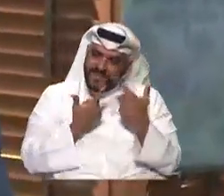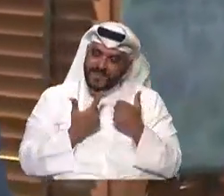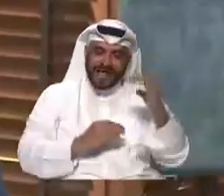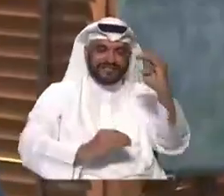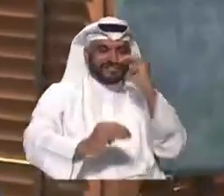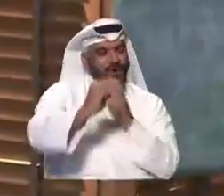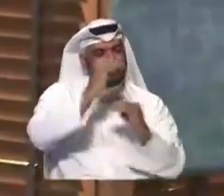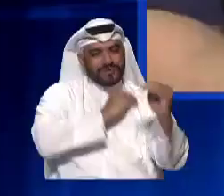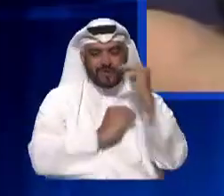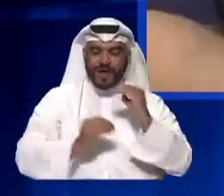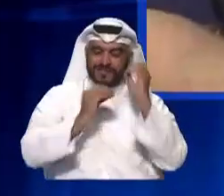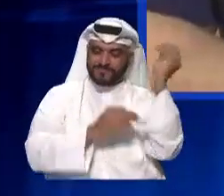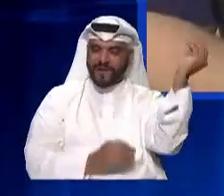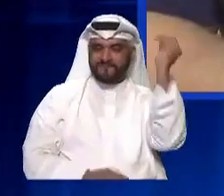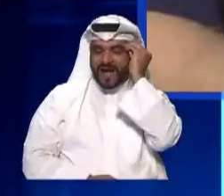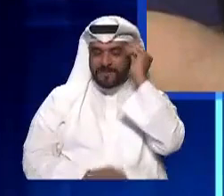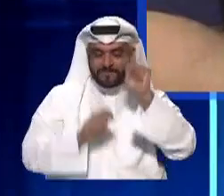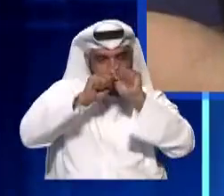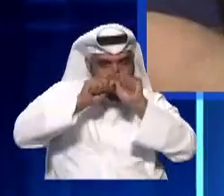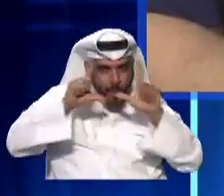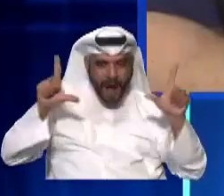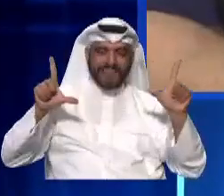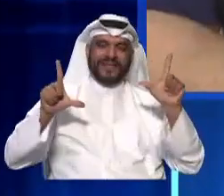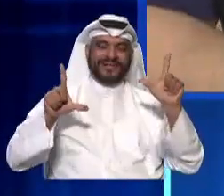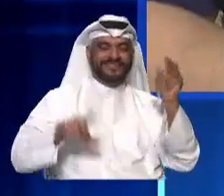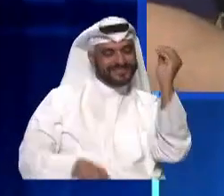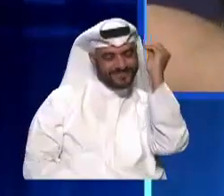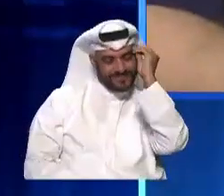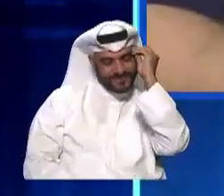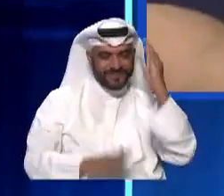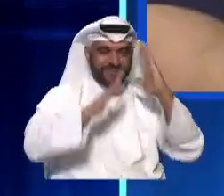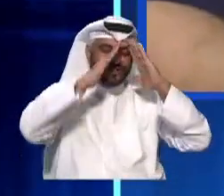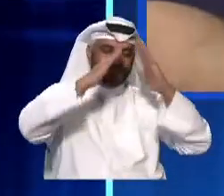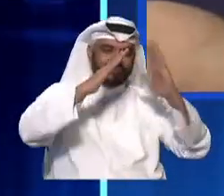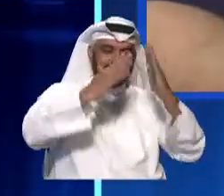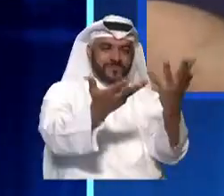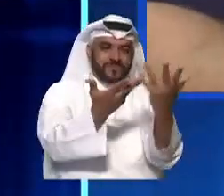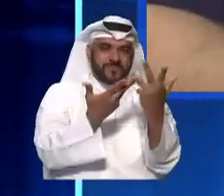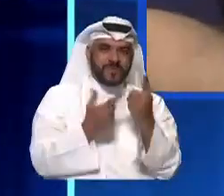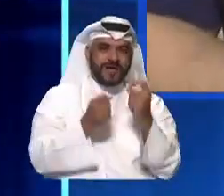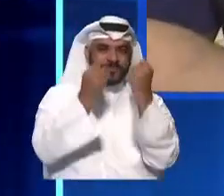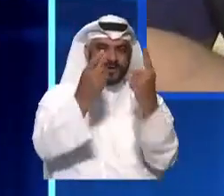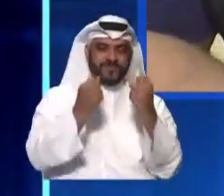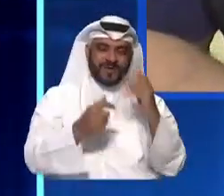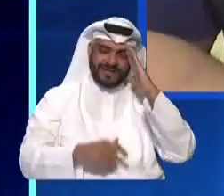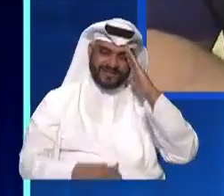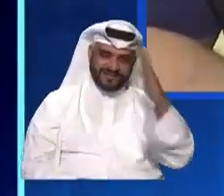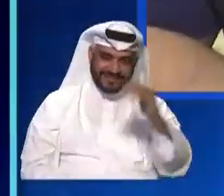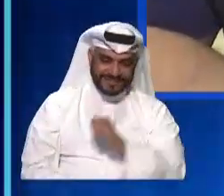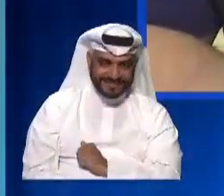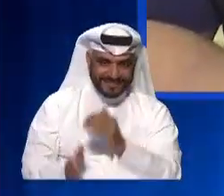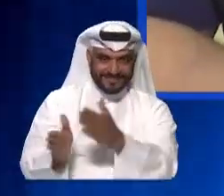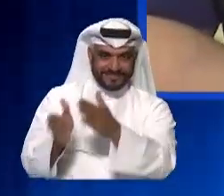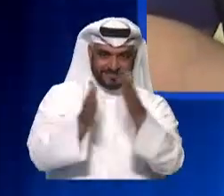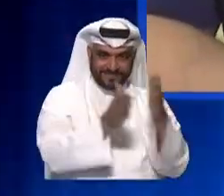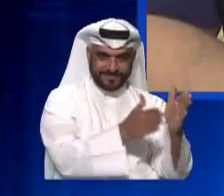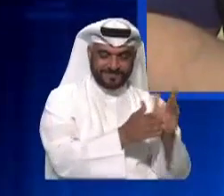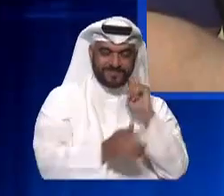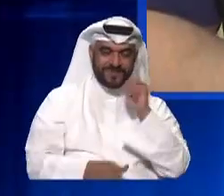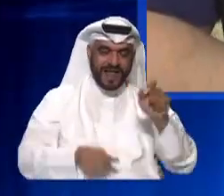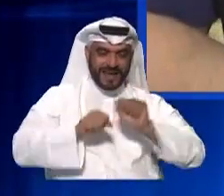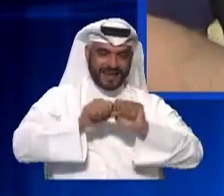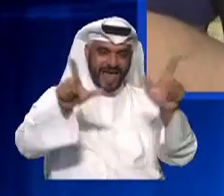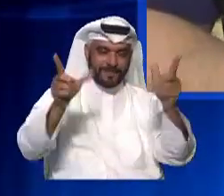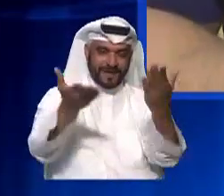وشكر موصول أكيد للقائمين والعاملين في هذه المنافذ سواء منفذ الوصيب أو أيضا منفذ السالمي. نعم أعود لك زميلتي فاطمة